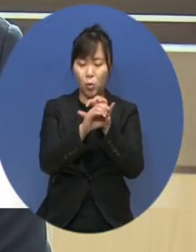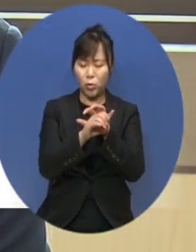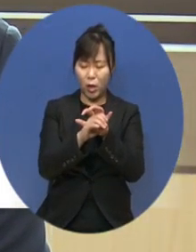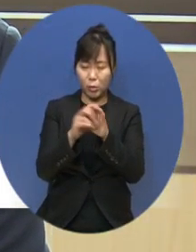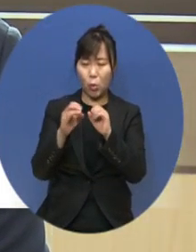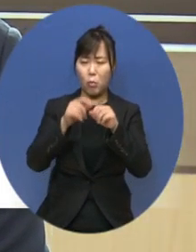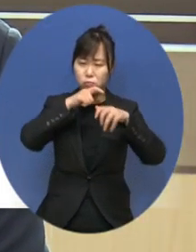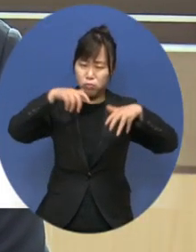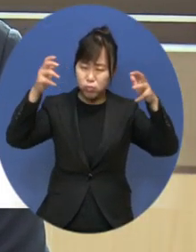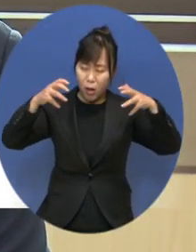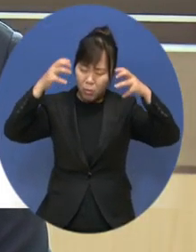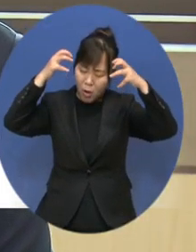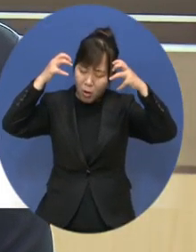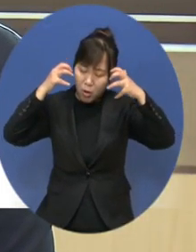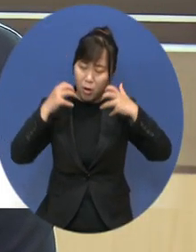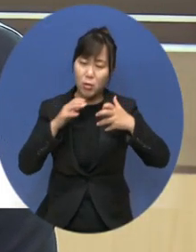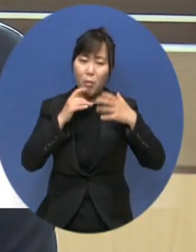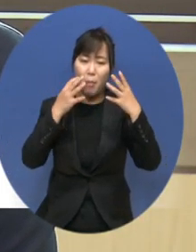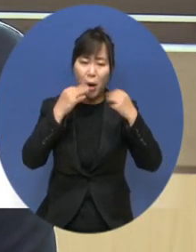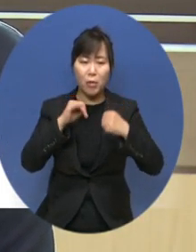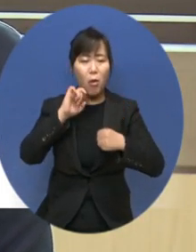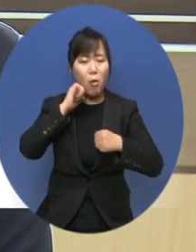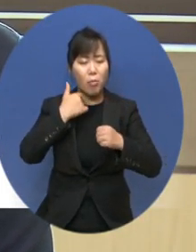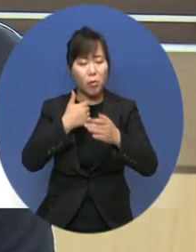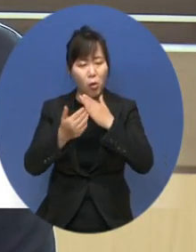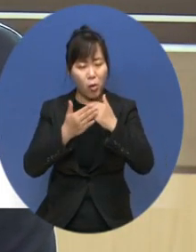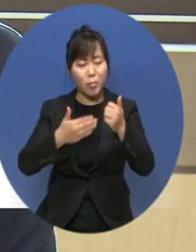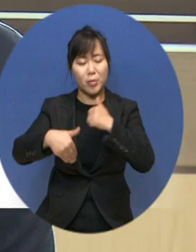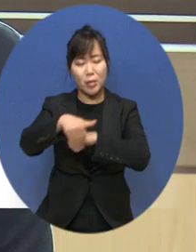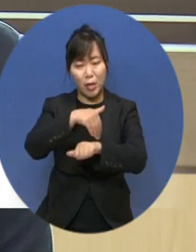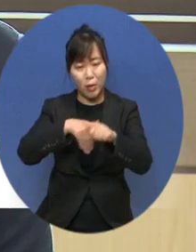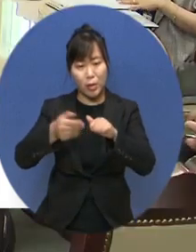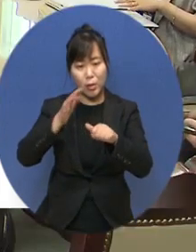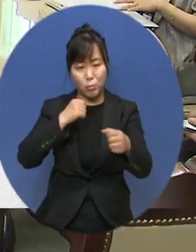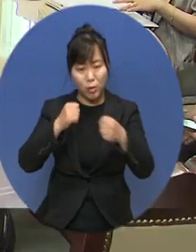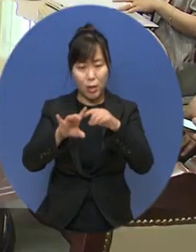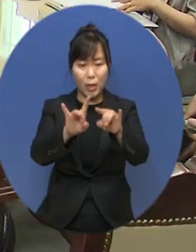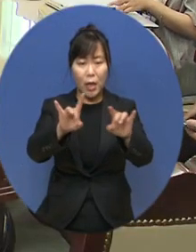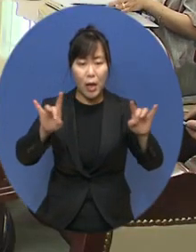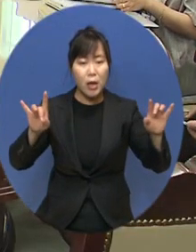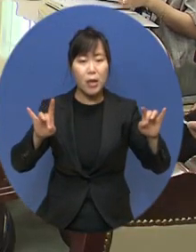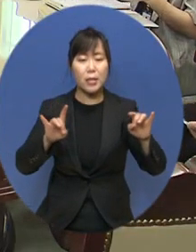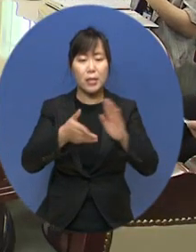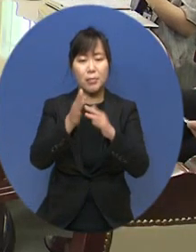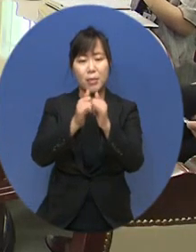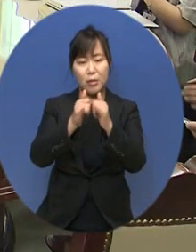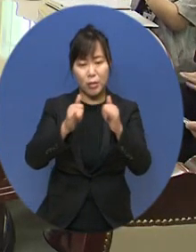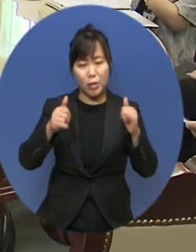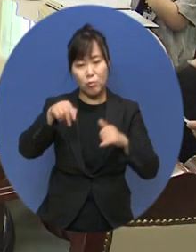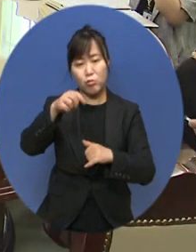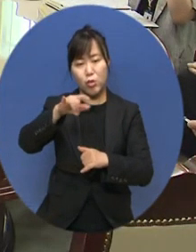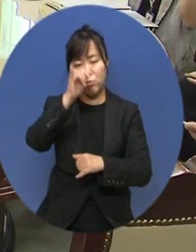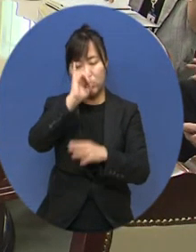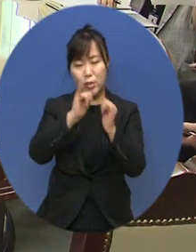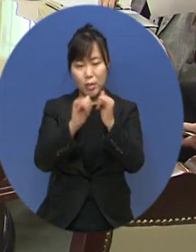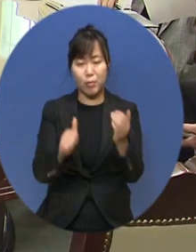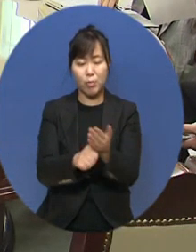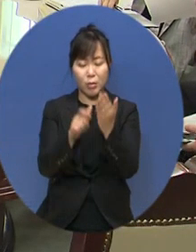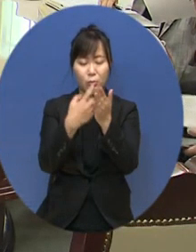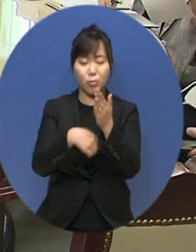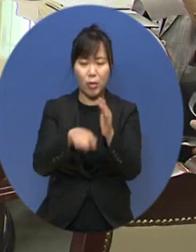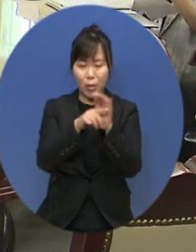코로나19와 호우, 폭염 등 많은 어려움을 겪는 상황 속에서도 각계각층의 시민들이 순천의 인재육성을